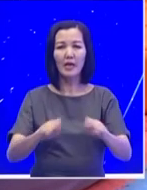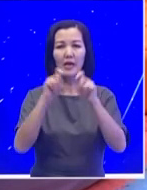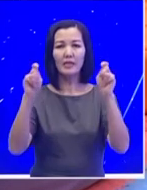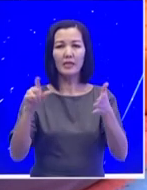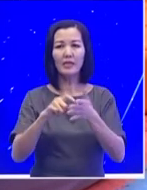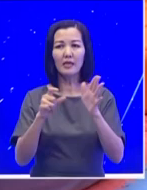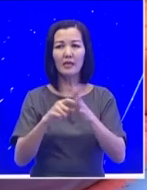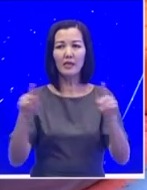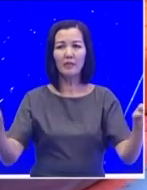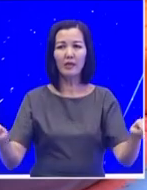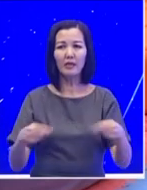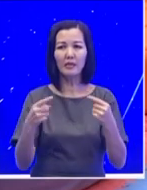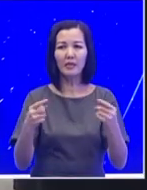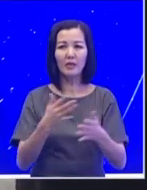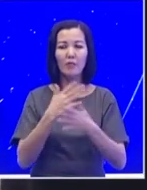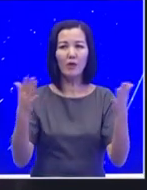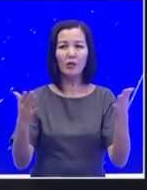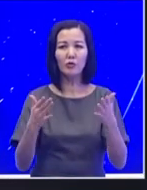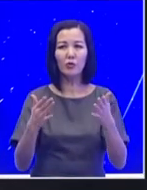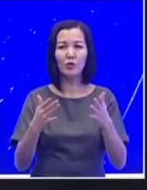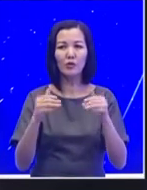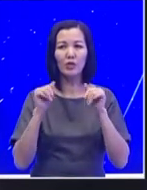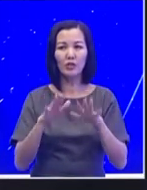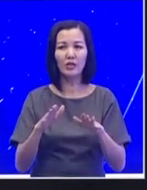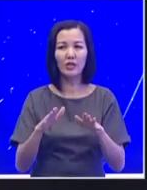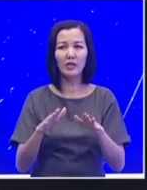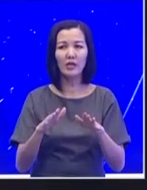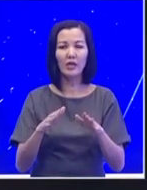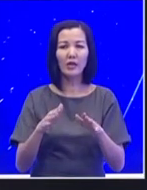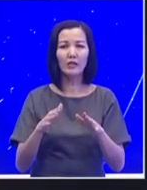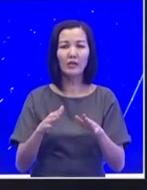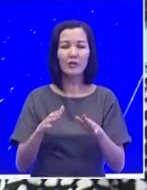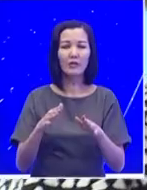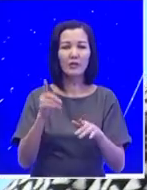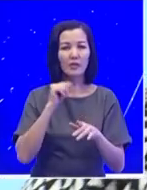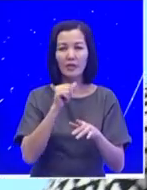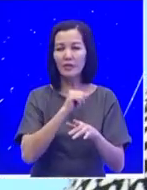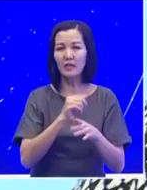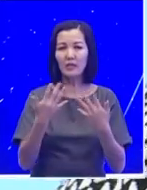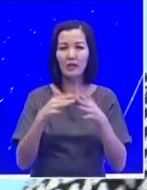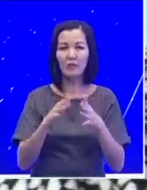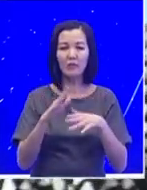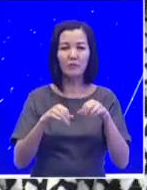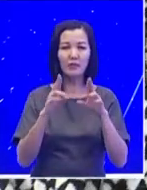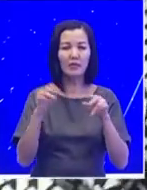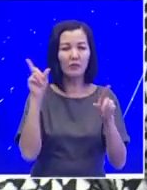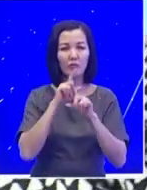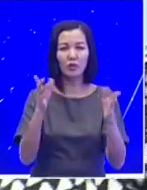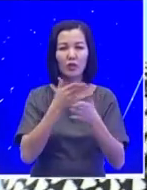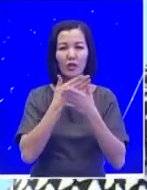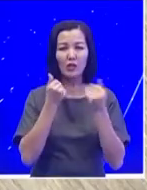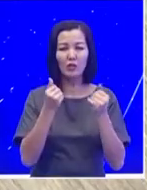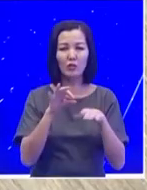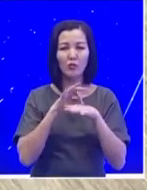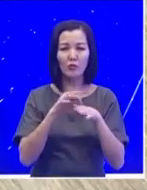кабинетов реабилитации – большой шаг для реализации безбарьерной среды на селе. Ведь не секрет, что во многих аулах нет специализированных учреждений, чтобы